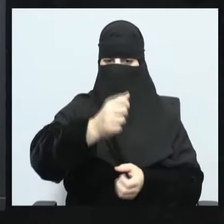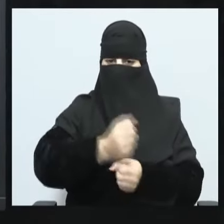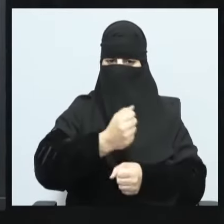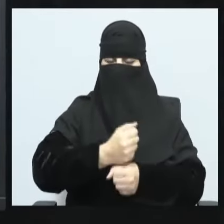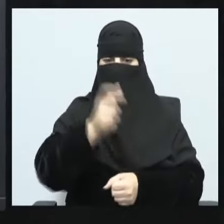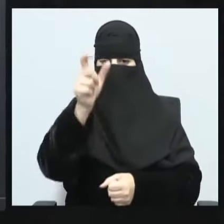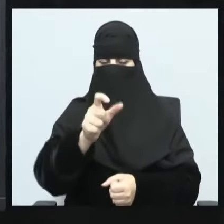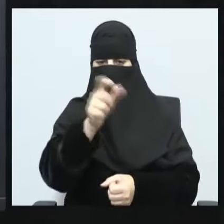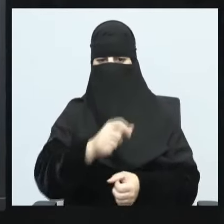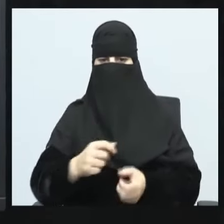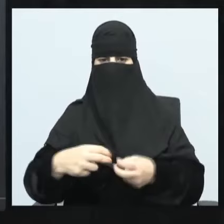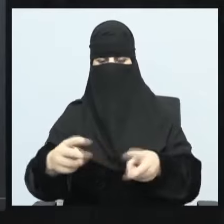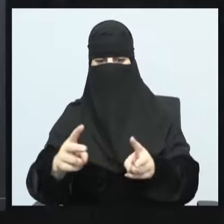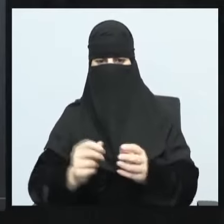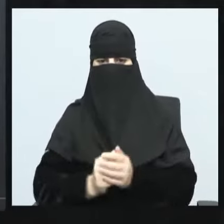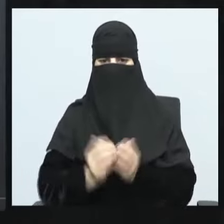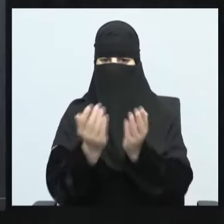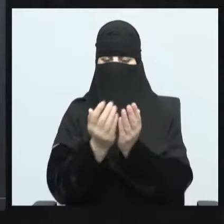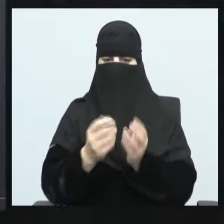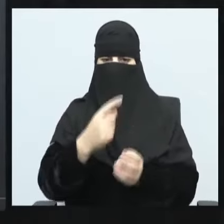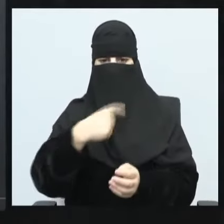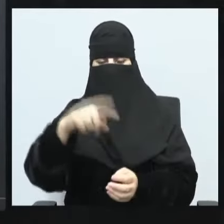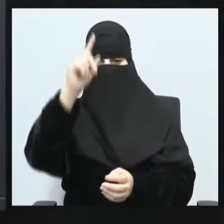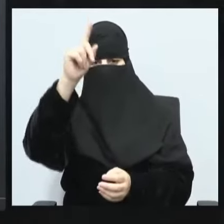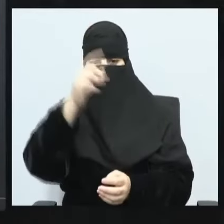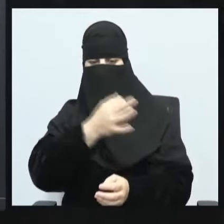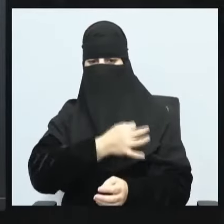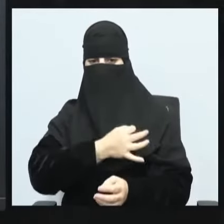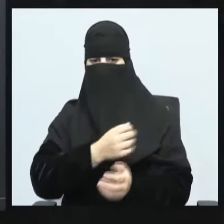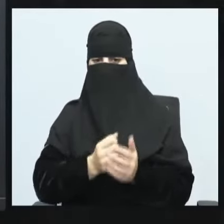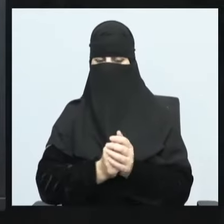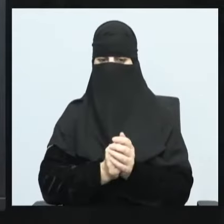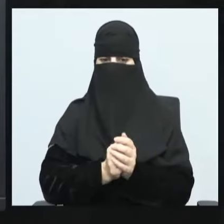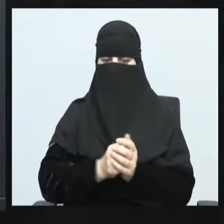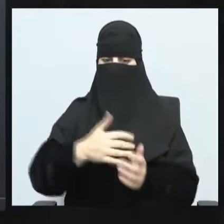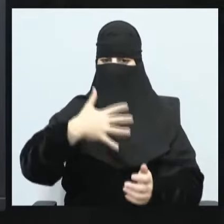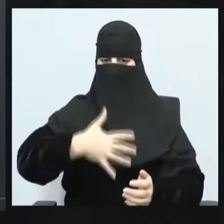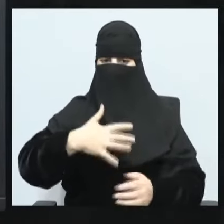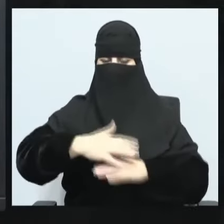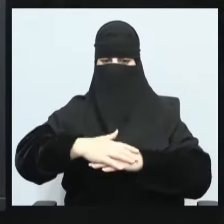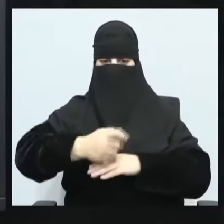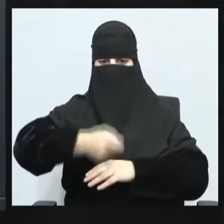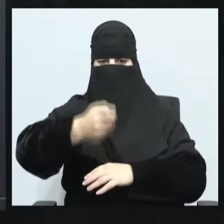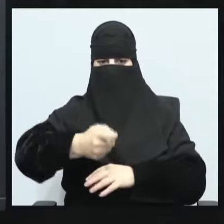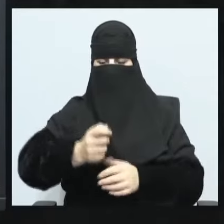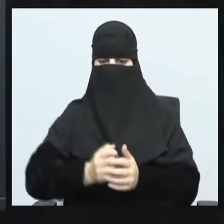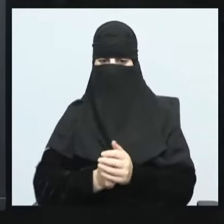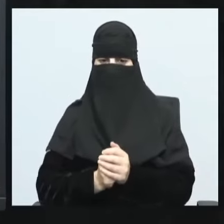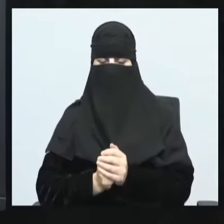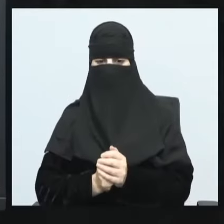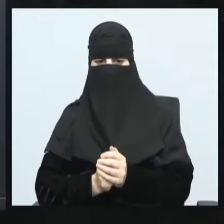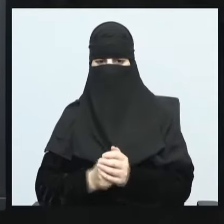والطالبات خير من اللي بيدرسنا بسم الله والصلاه والسلام على خاتم الانبياء والمرسلين محمد صلى الله عليه وسلم